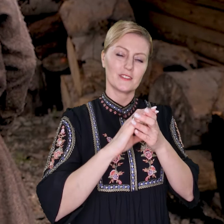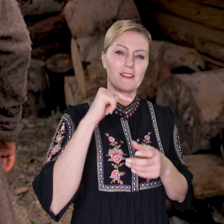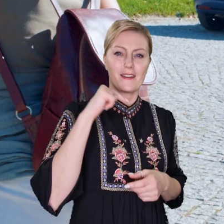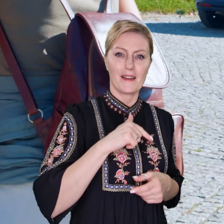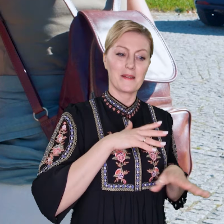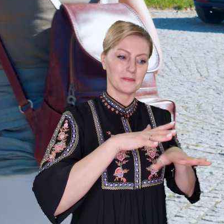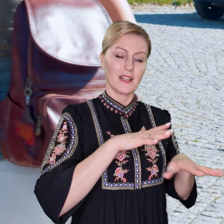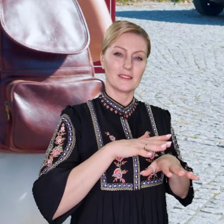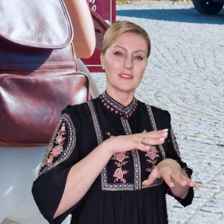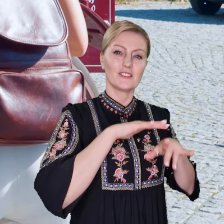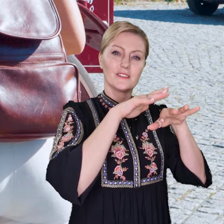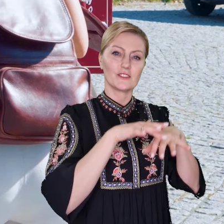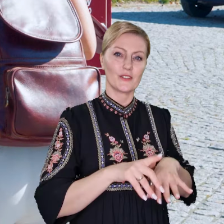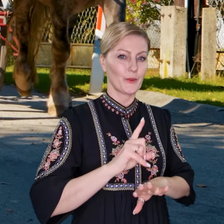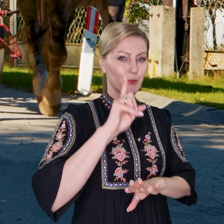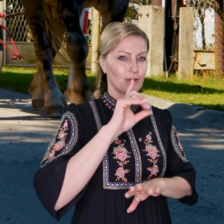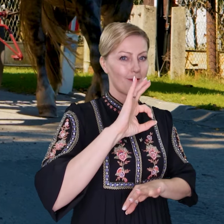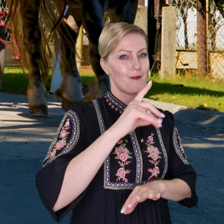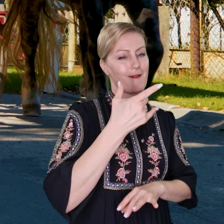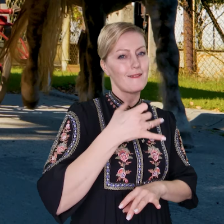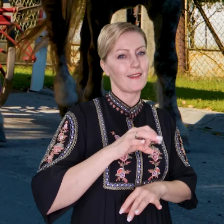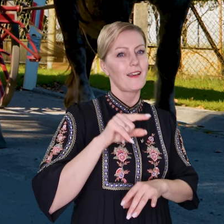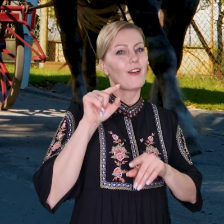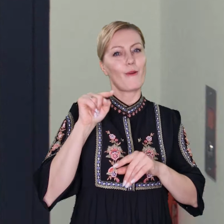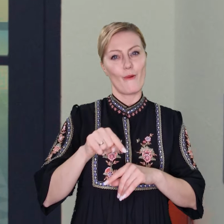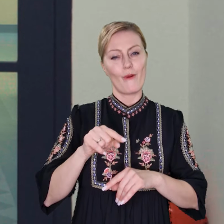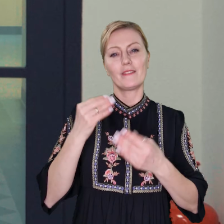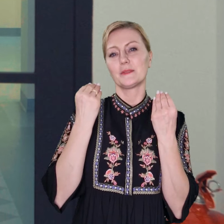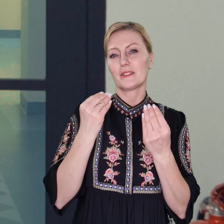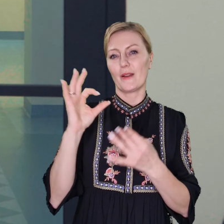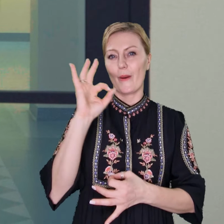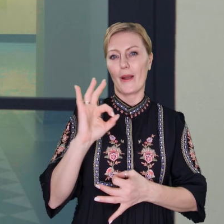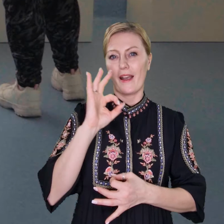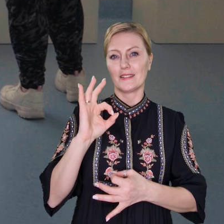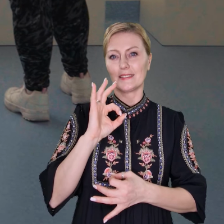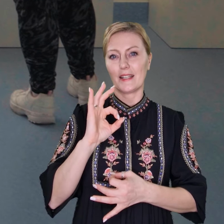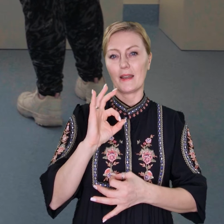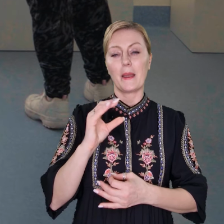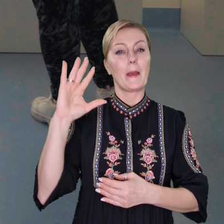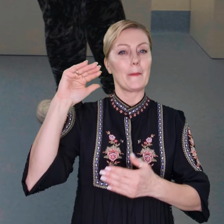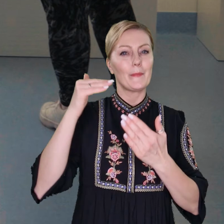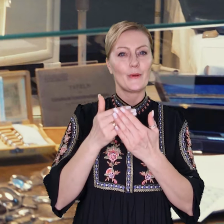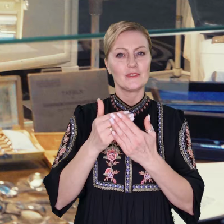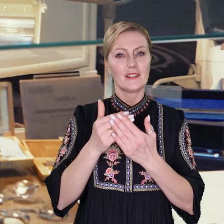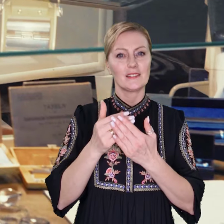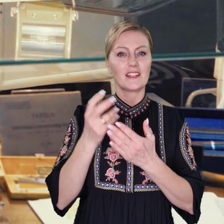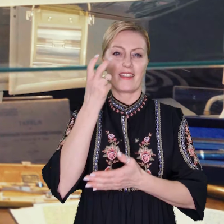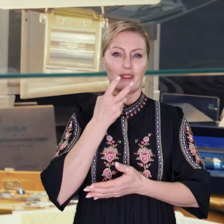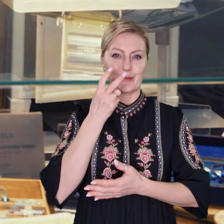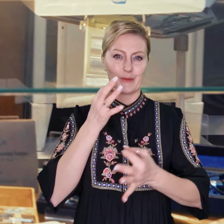Zaprzyjaźnij się z krainą Górnej Odry i nie przegap okazji, by stać się częścią tej niesamowitej historii.